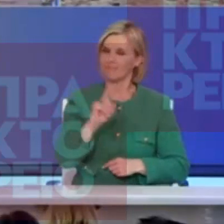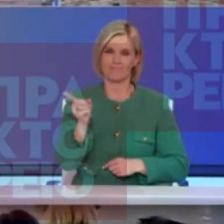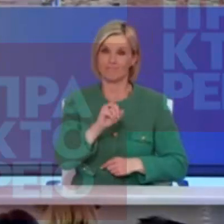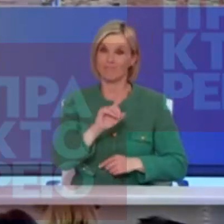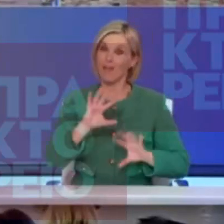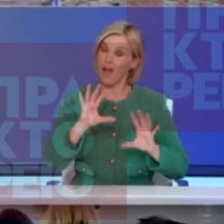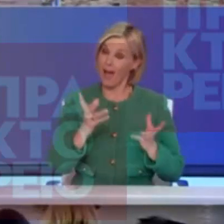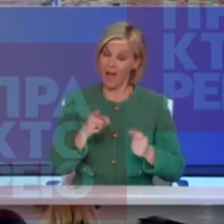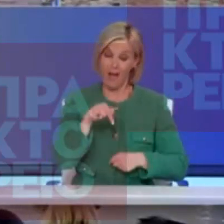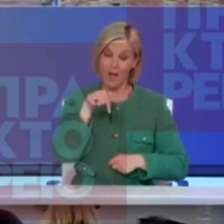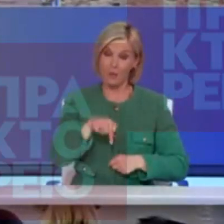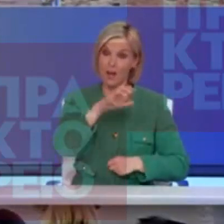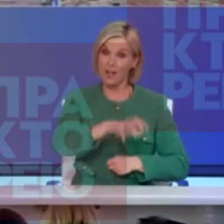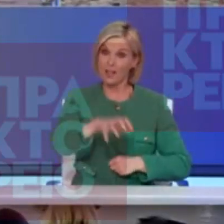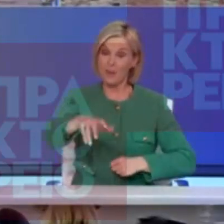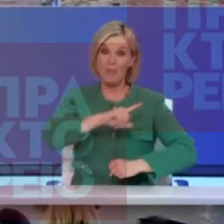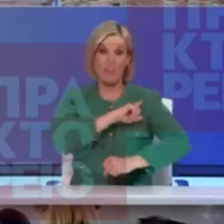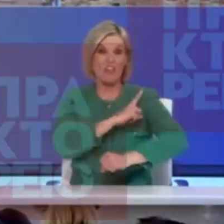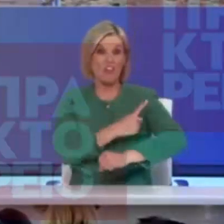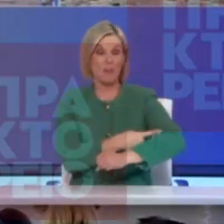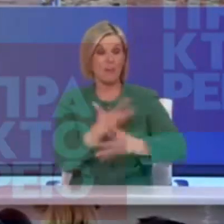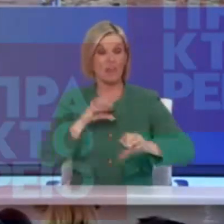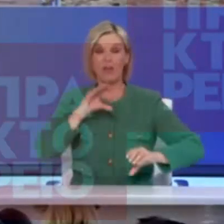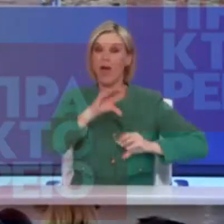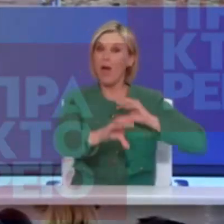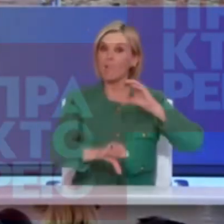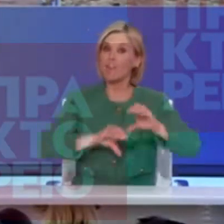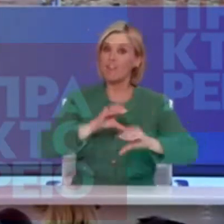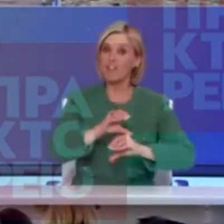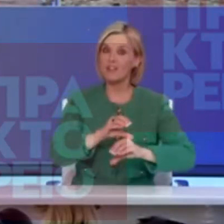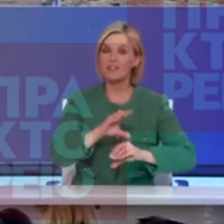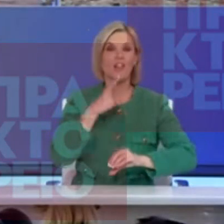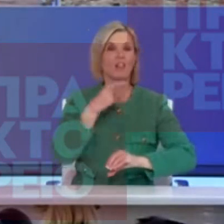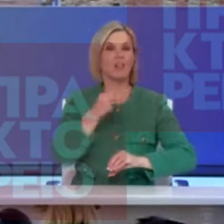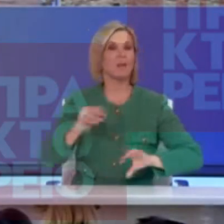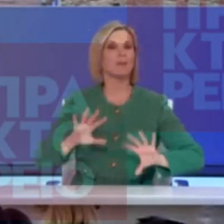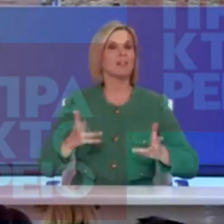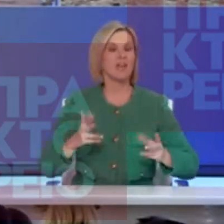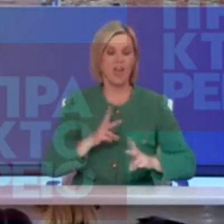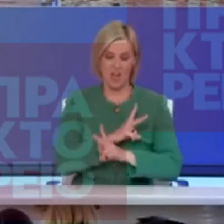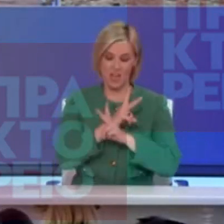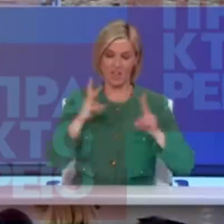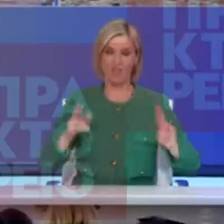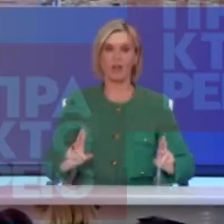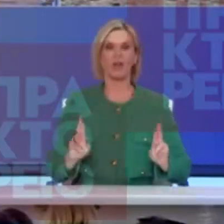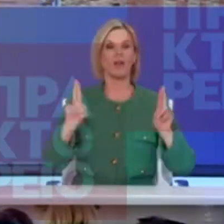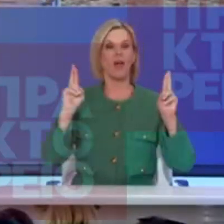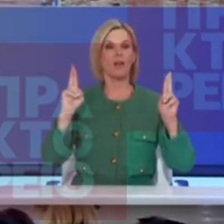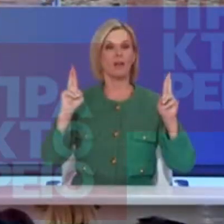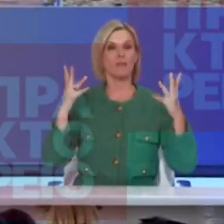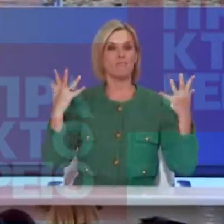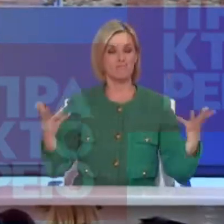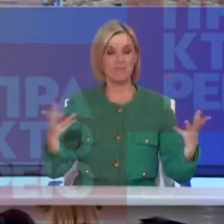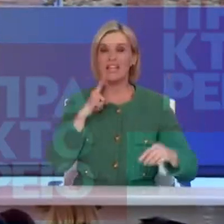αλλά και τόποι δυναμικών επενδύσεων στον τομέα της καθαρής ενέργειας, που σημαίνουν